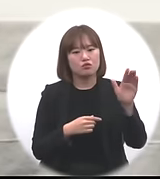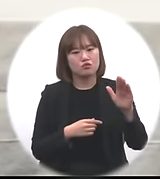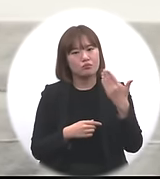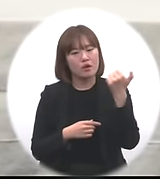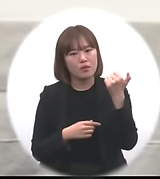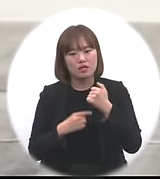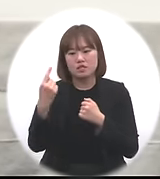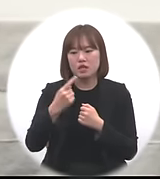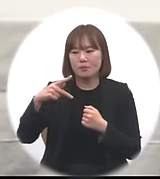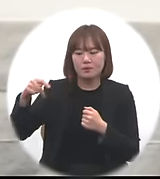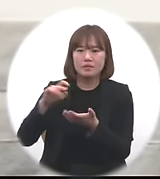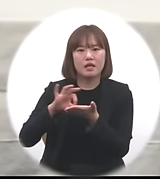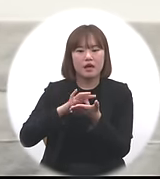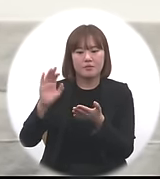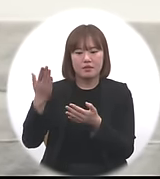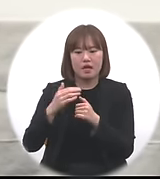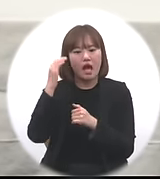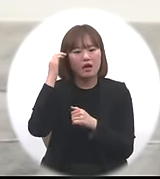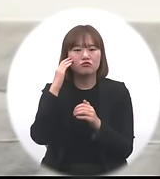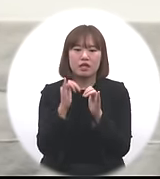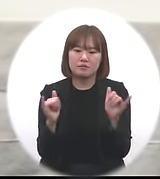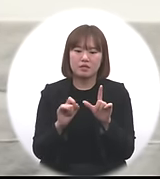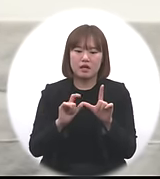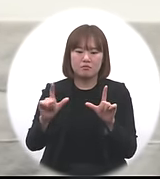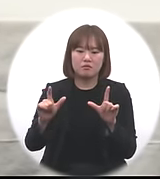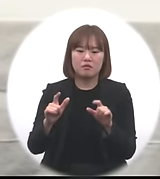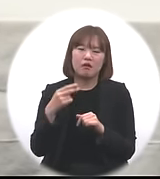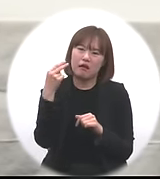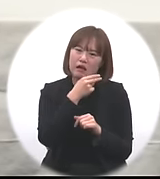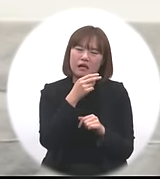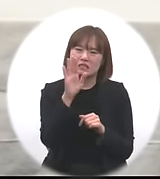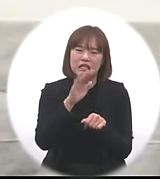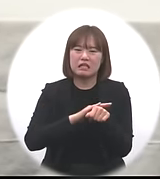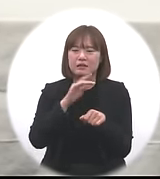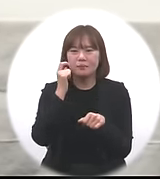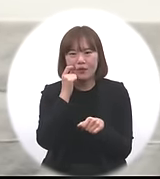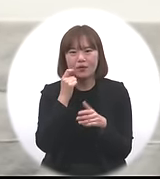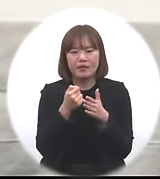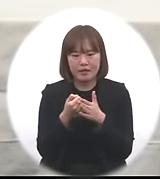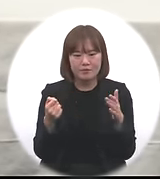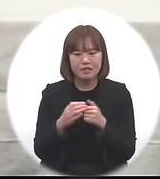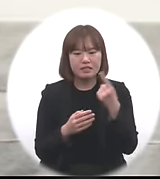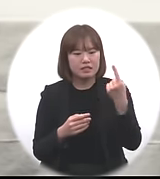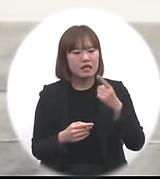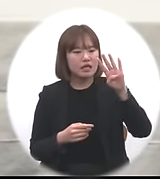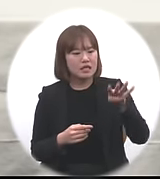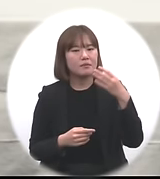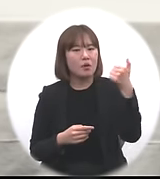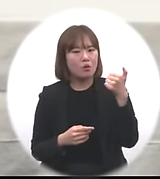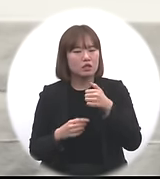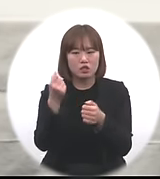그때는 950에서 1000ppm 정도를 쓰면 된대요. 근데 우리나라 사람들이 대부분 다 칫솔질이 그리 썩 훌륭하지 않다고 말씀드렸지 않습니까?